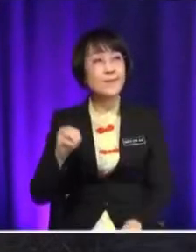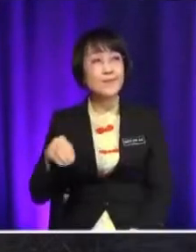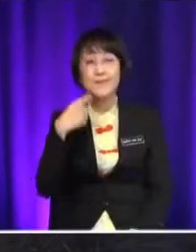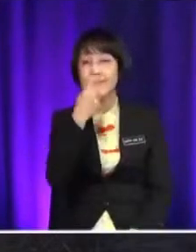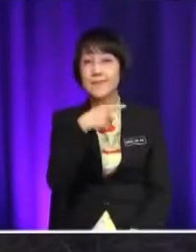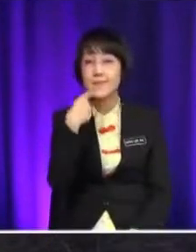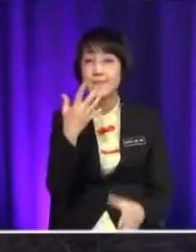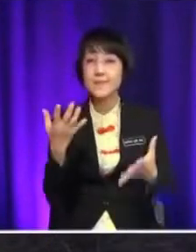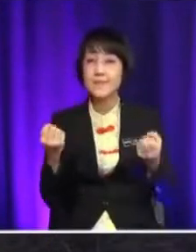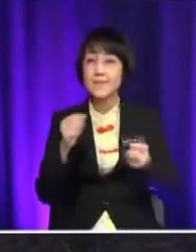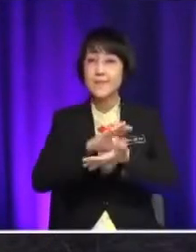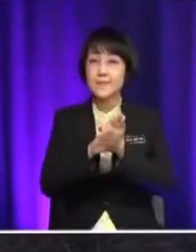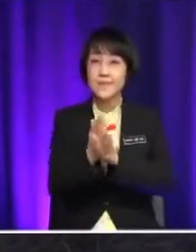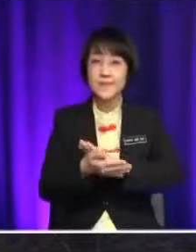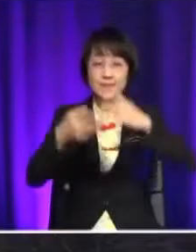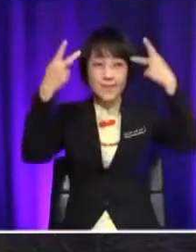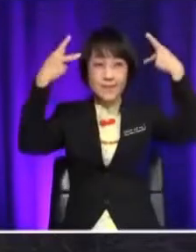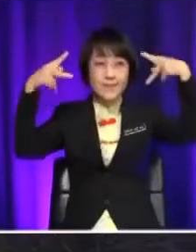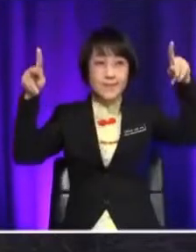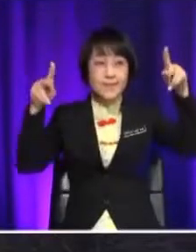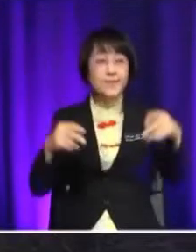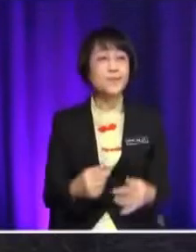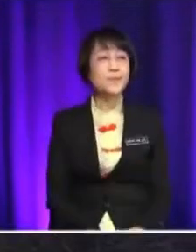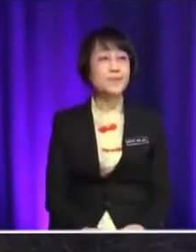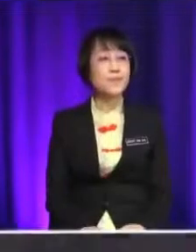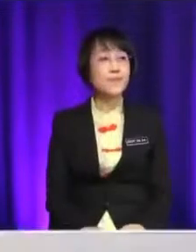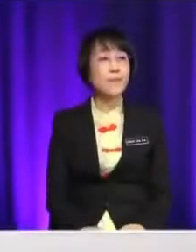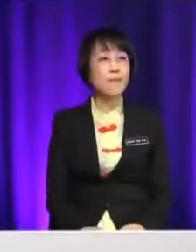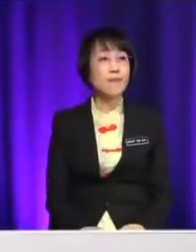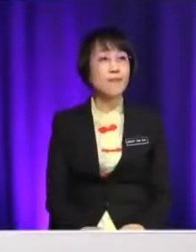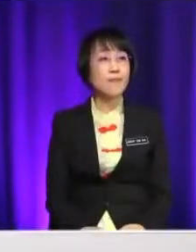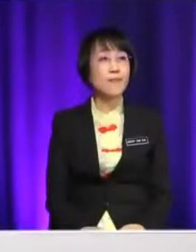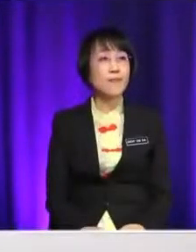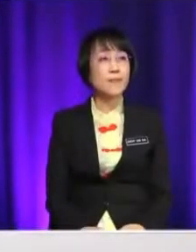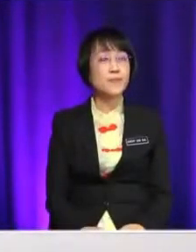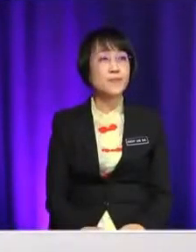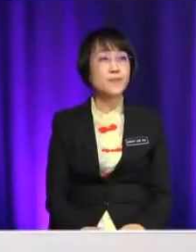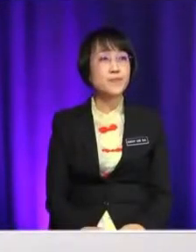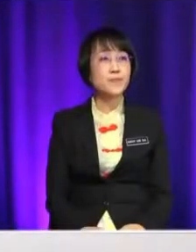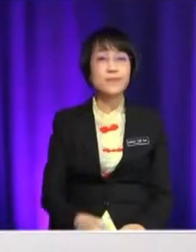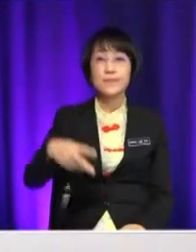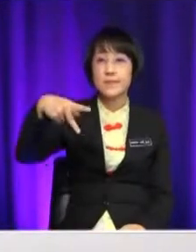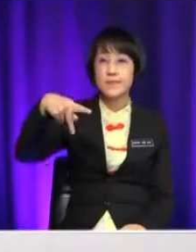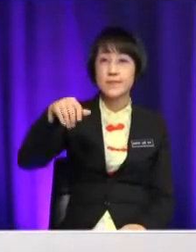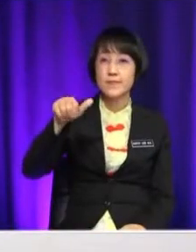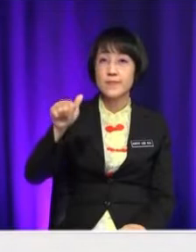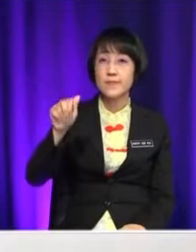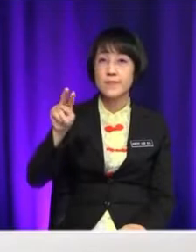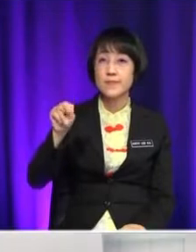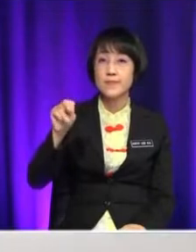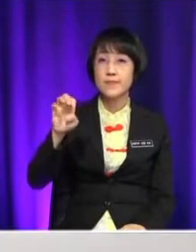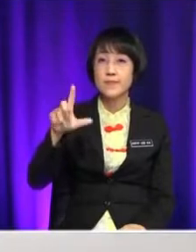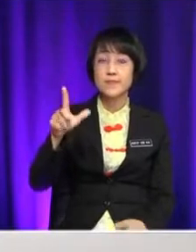ni? Angkat tangan. Siapa? Okey, Azlina. Nak jadi pengerusi? Panel 1. Panel